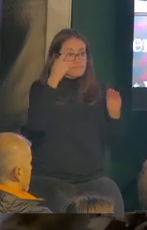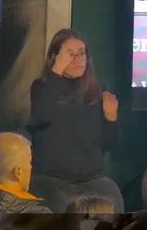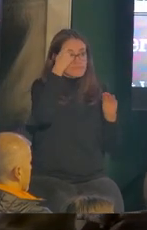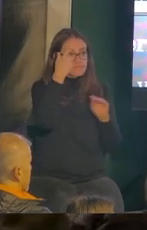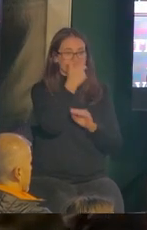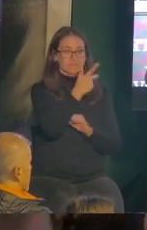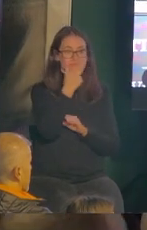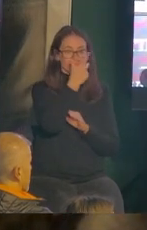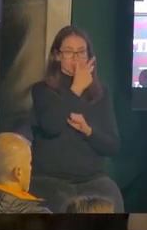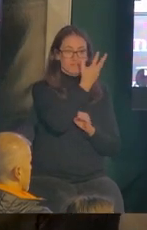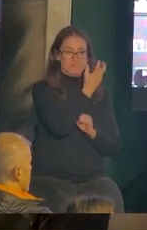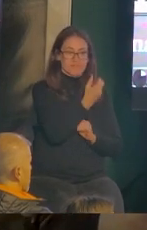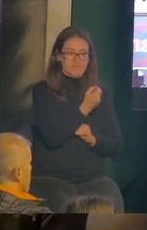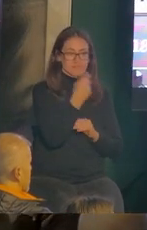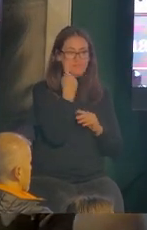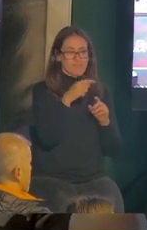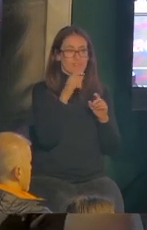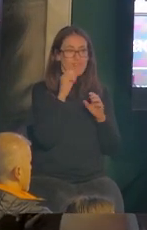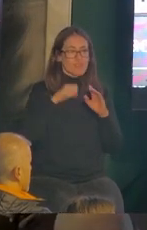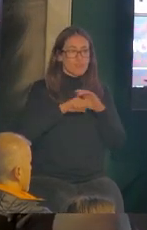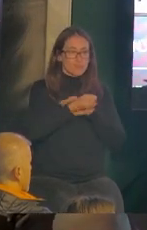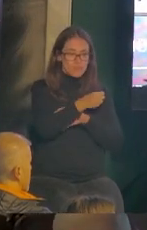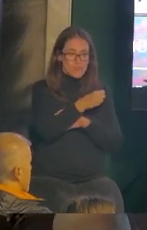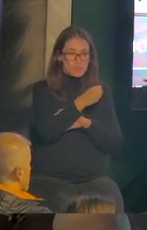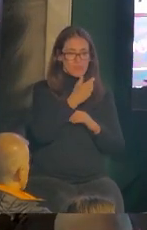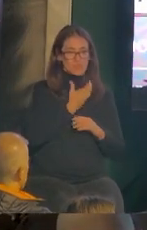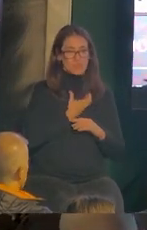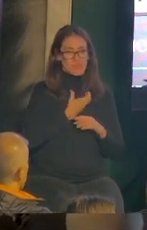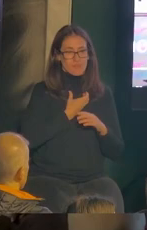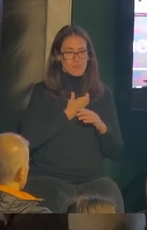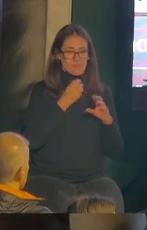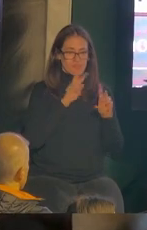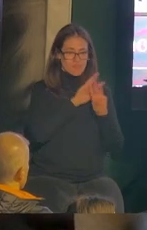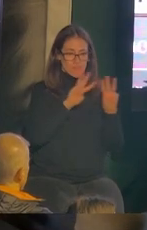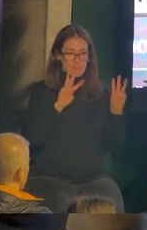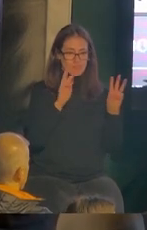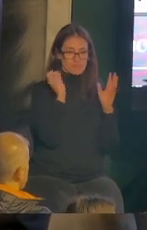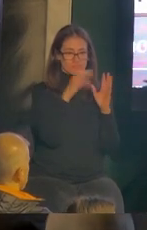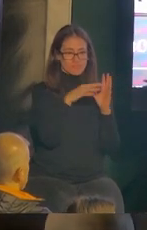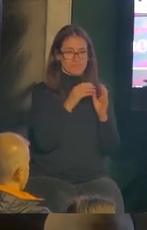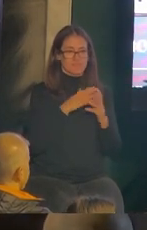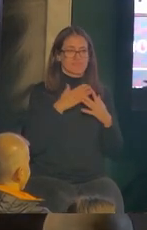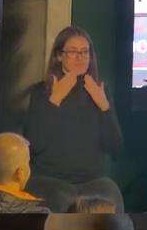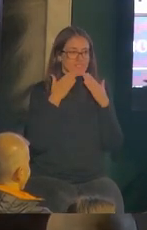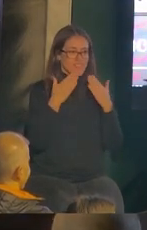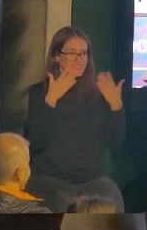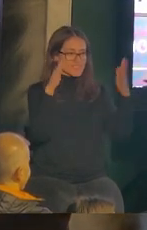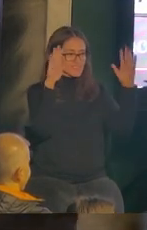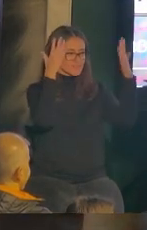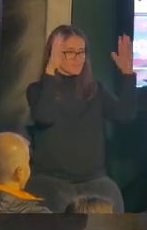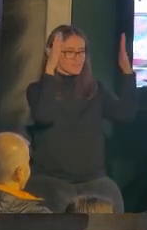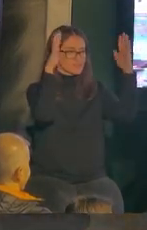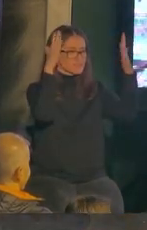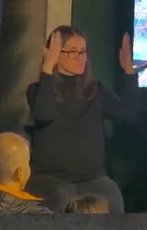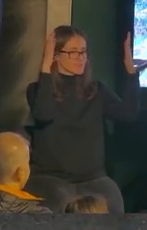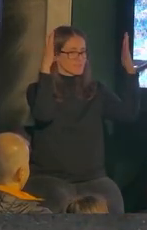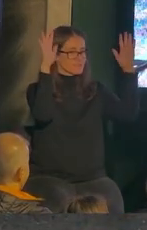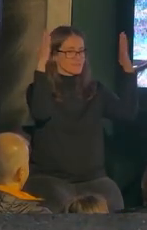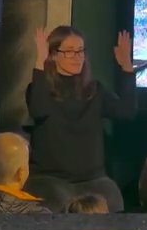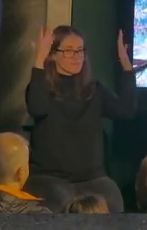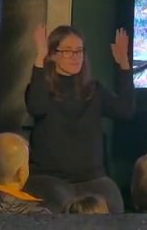gravada i que quedarà penjada al canal de YouTube de l'Ajuntament del poble. Endavant. Moltes gràcies. Un fort aplaudiment. Moltes gràcies. Gràcies.